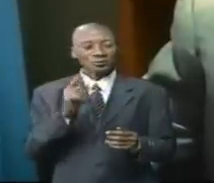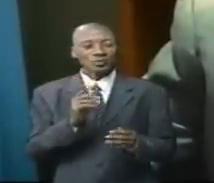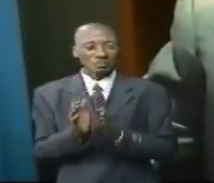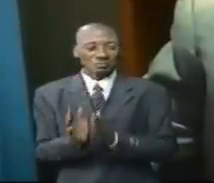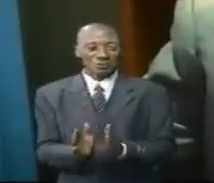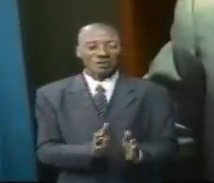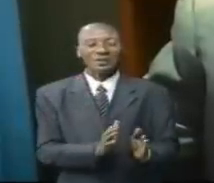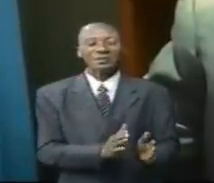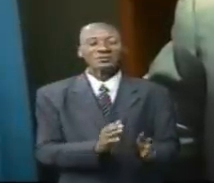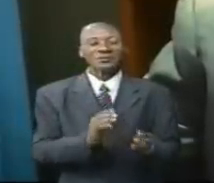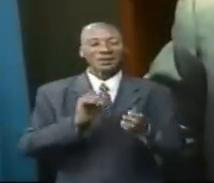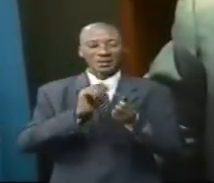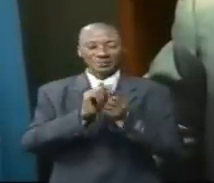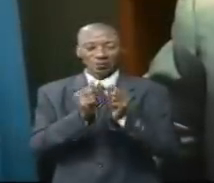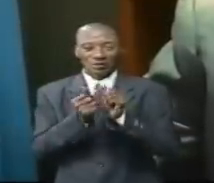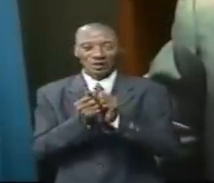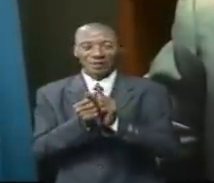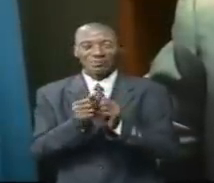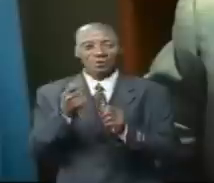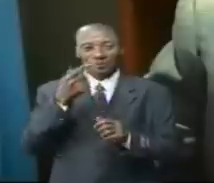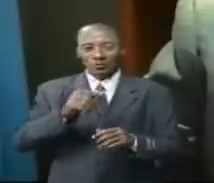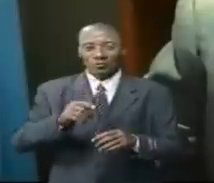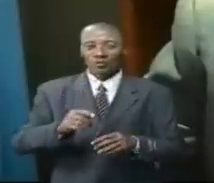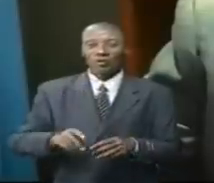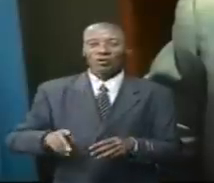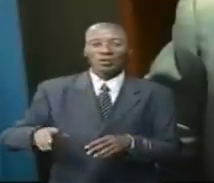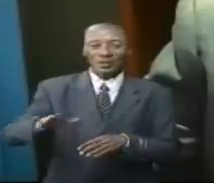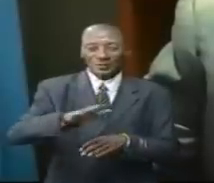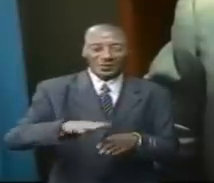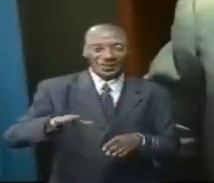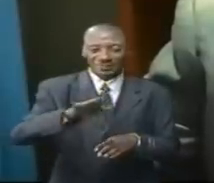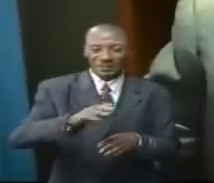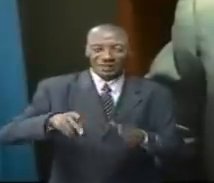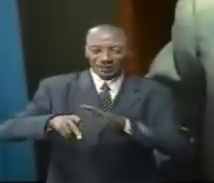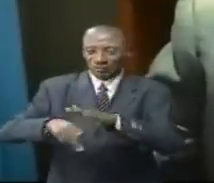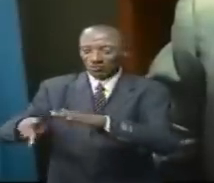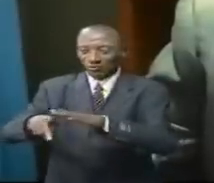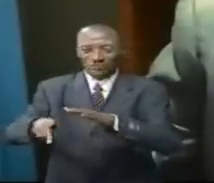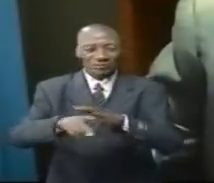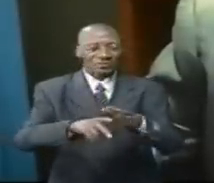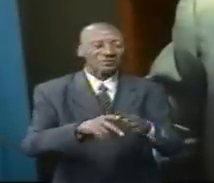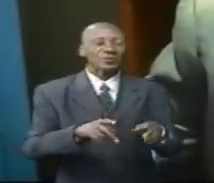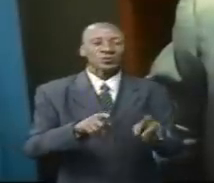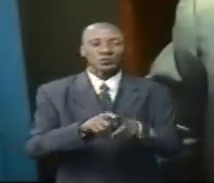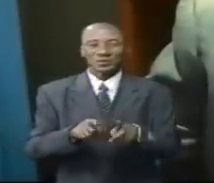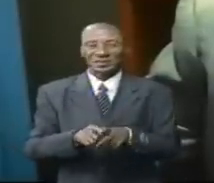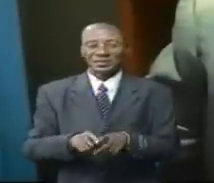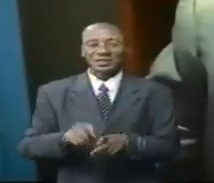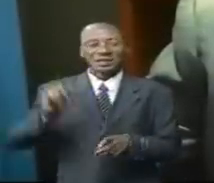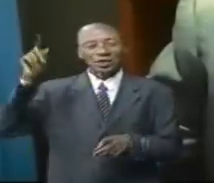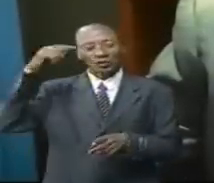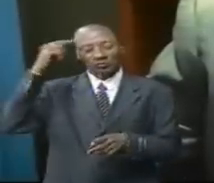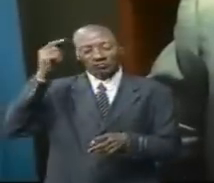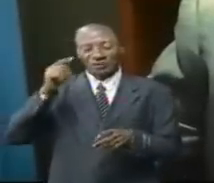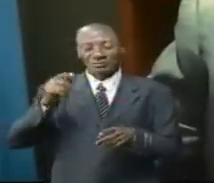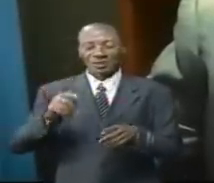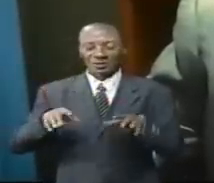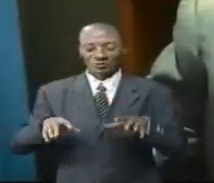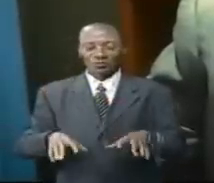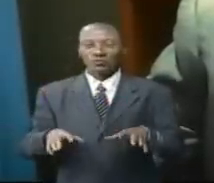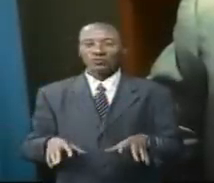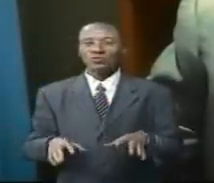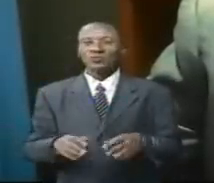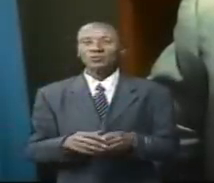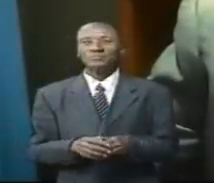problèmes démographiques à venir, mais surtout rappeler l'engagement du gouvernement de la République démocratique du Congo sur